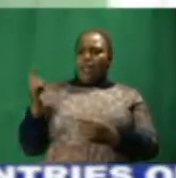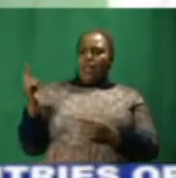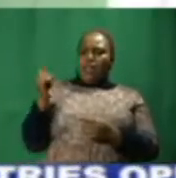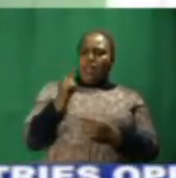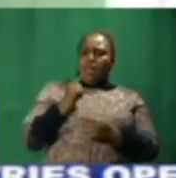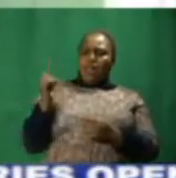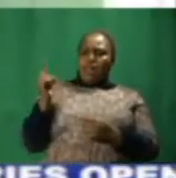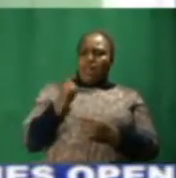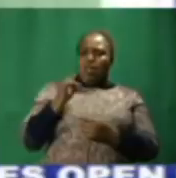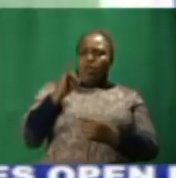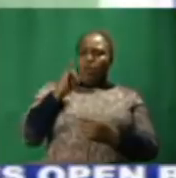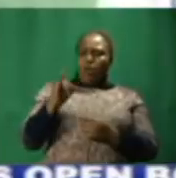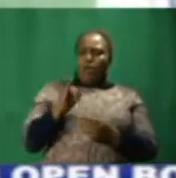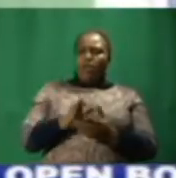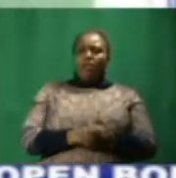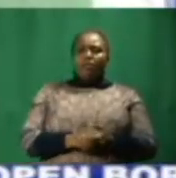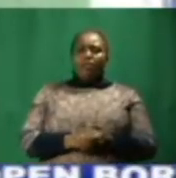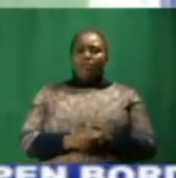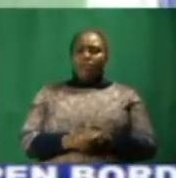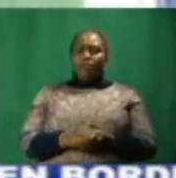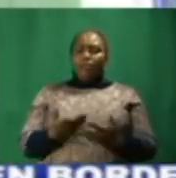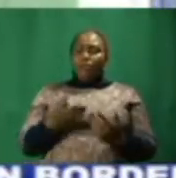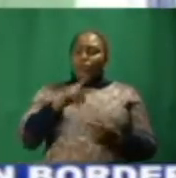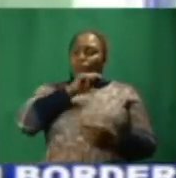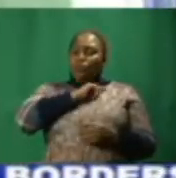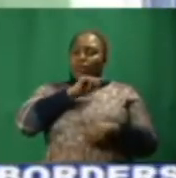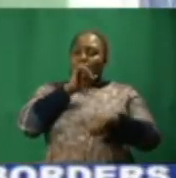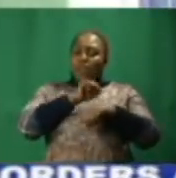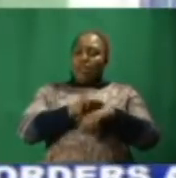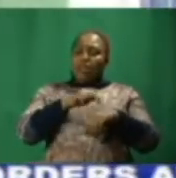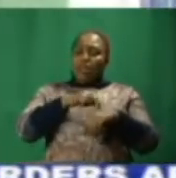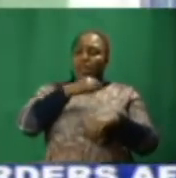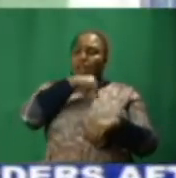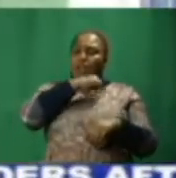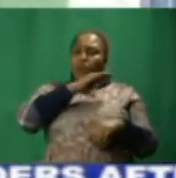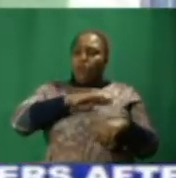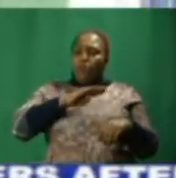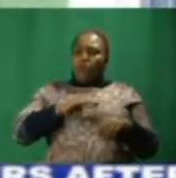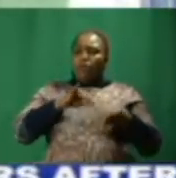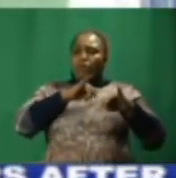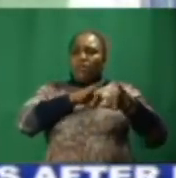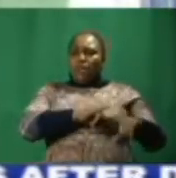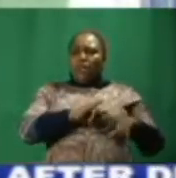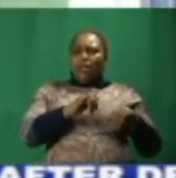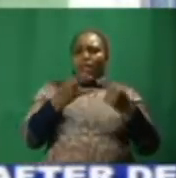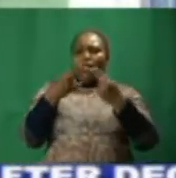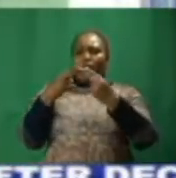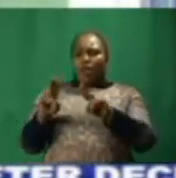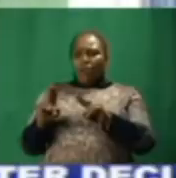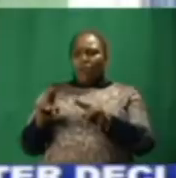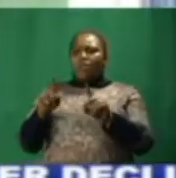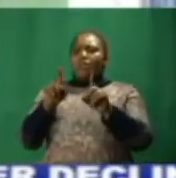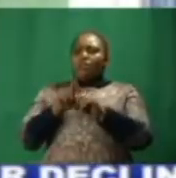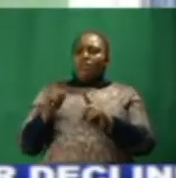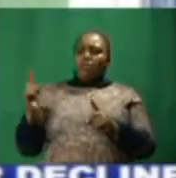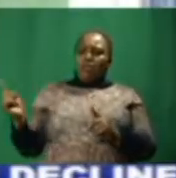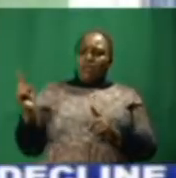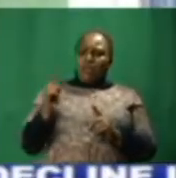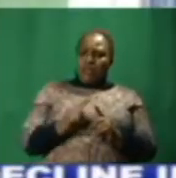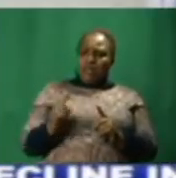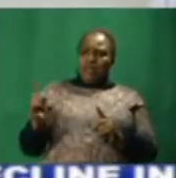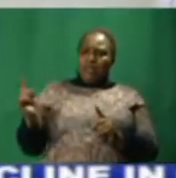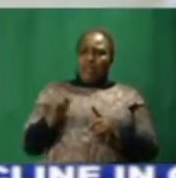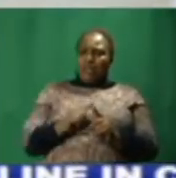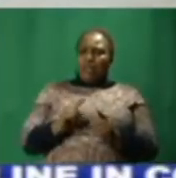li-custom sitawukhona batokhona into nakusibeketela ukuthi uma bacele bahlale ngaphandle ngene ngamunye simcethe kuphindze